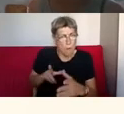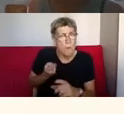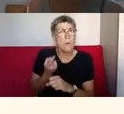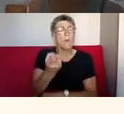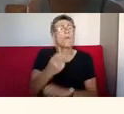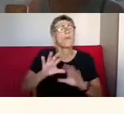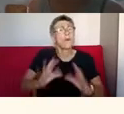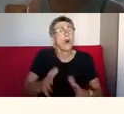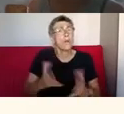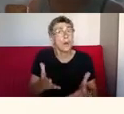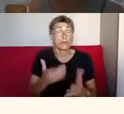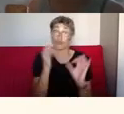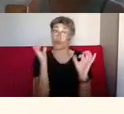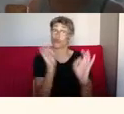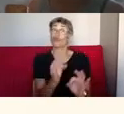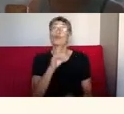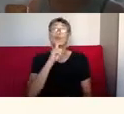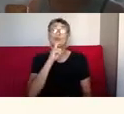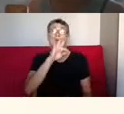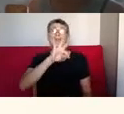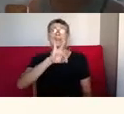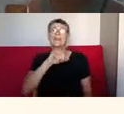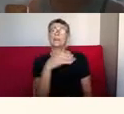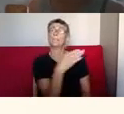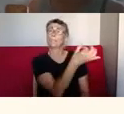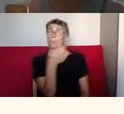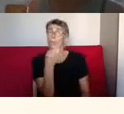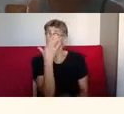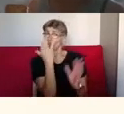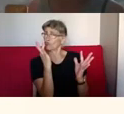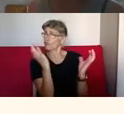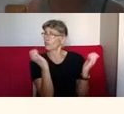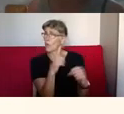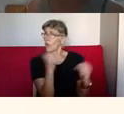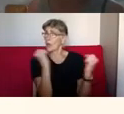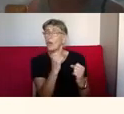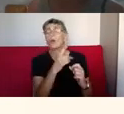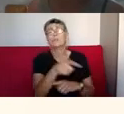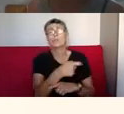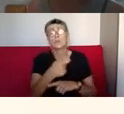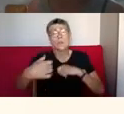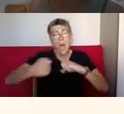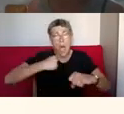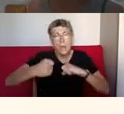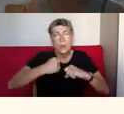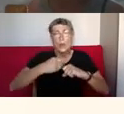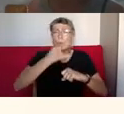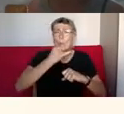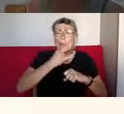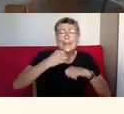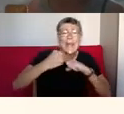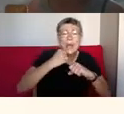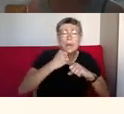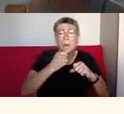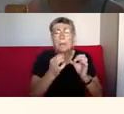je rejoins totalement Tim dans ce qu'il disait tout à l'heure. Au-delà des actions de ces petites actions qui ont été mises en